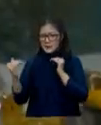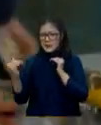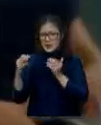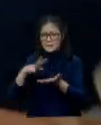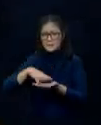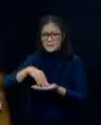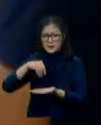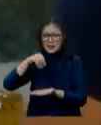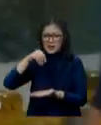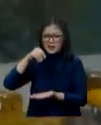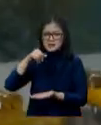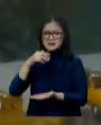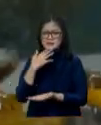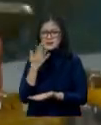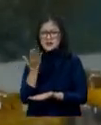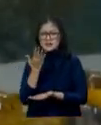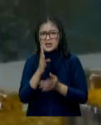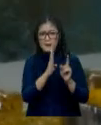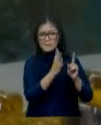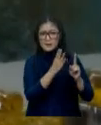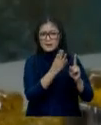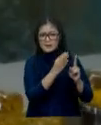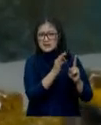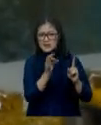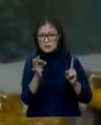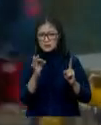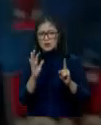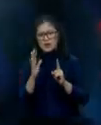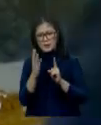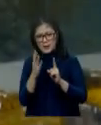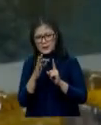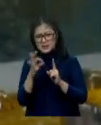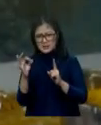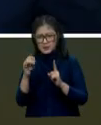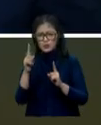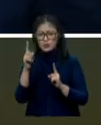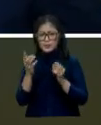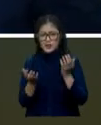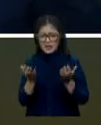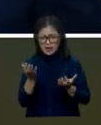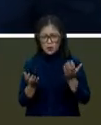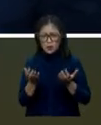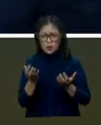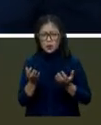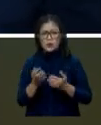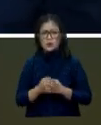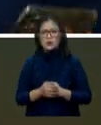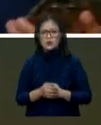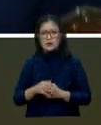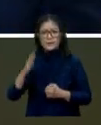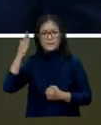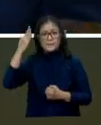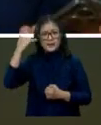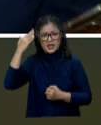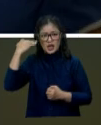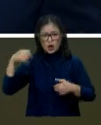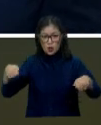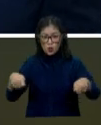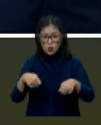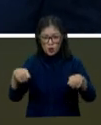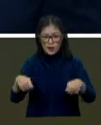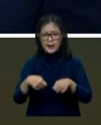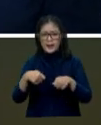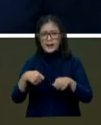e senilai rp.000 atau sekisaran Rp15.000 per kgnya lalu untuk minyak curah e di e